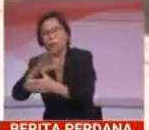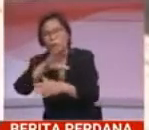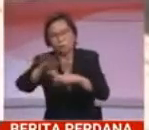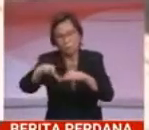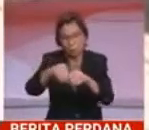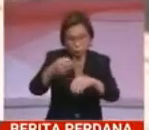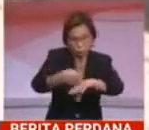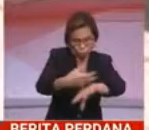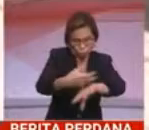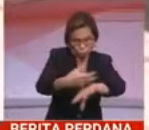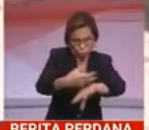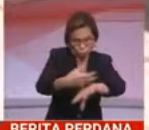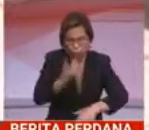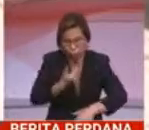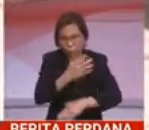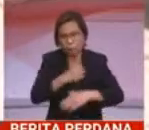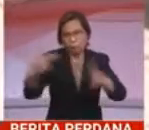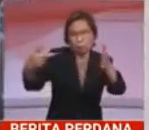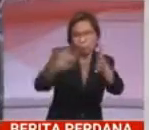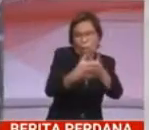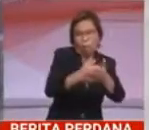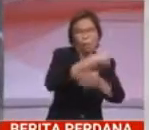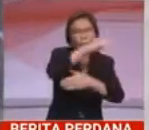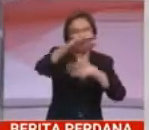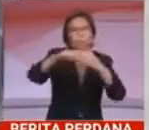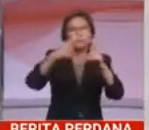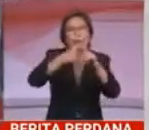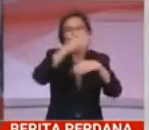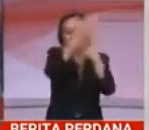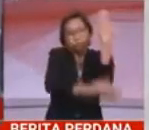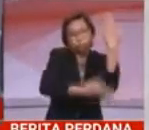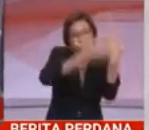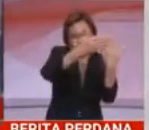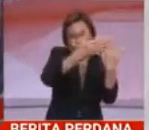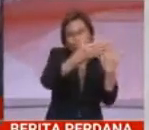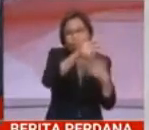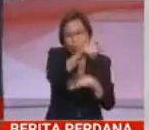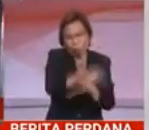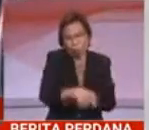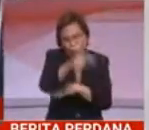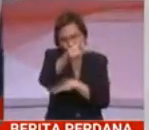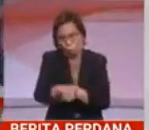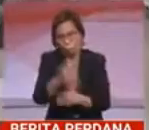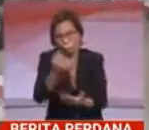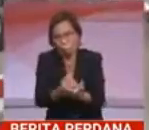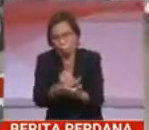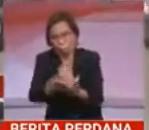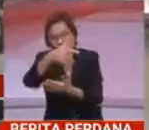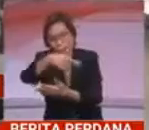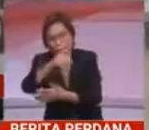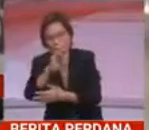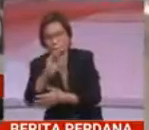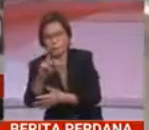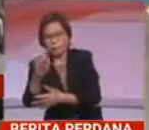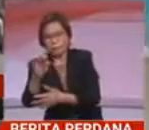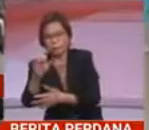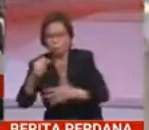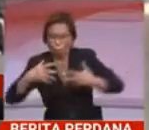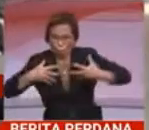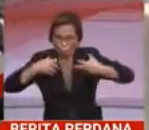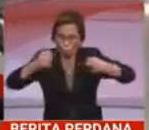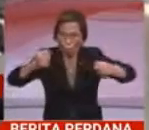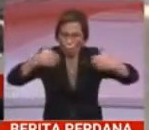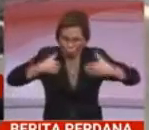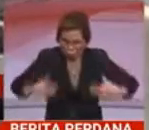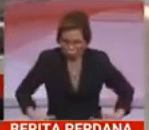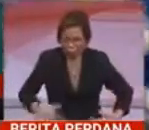kanser, angin amar dan kemalangan dari seluruh negara yang merupakan orang berinsuran Perkeso. Mereka dipulihkan secara